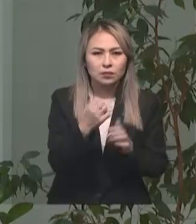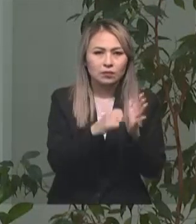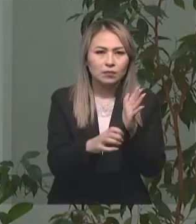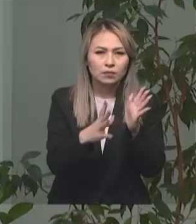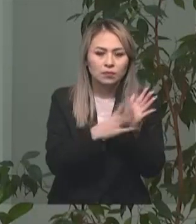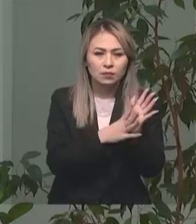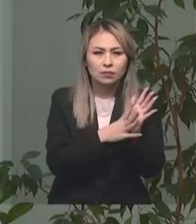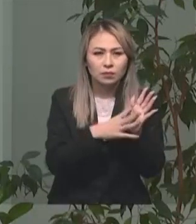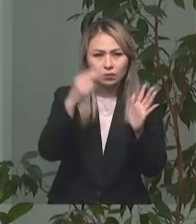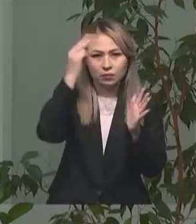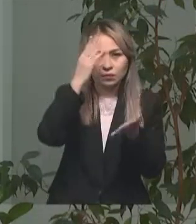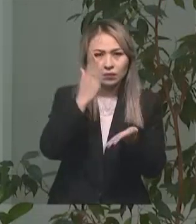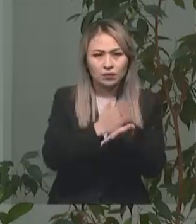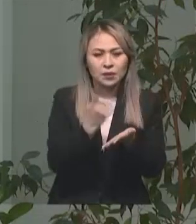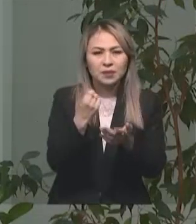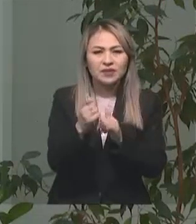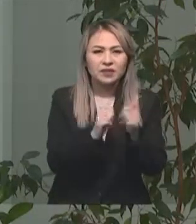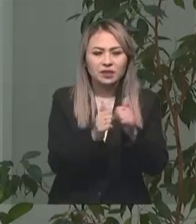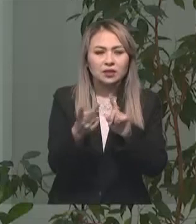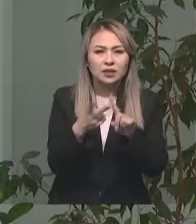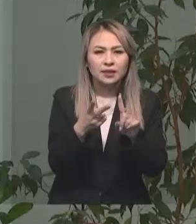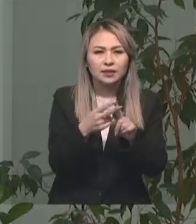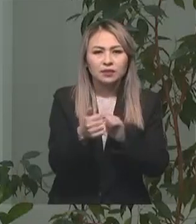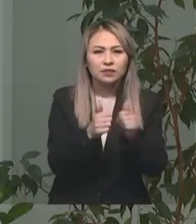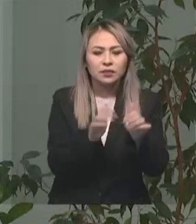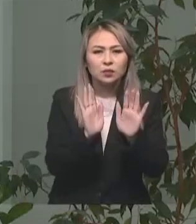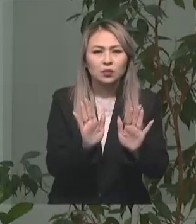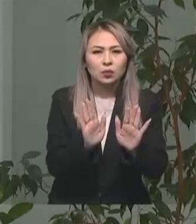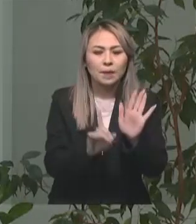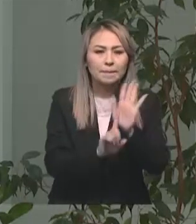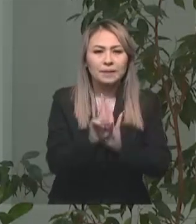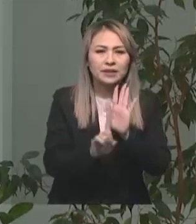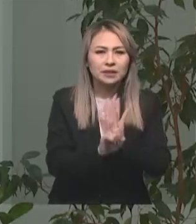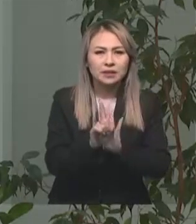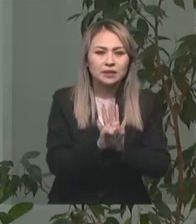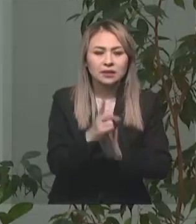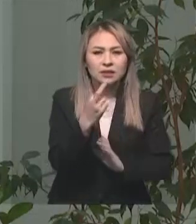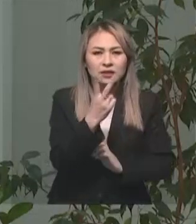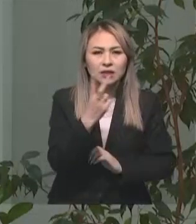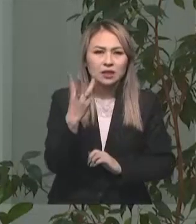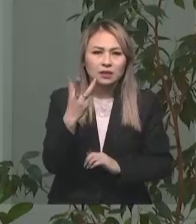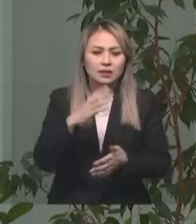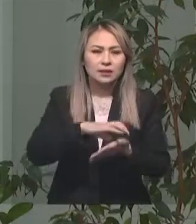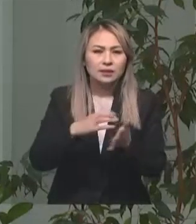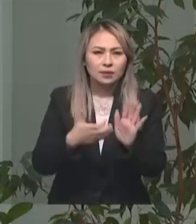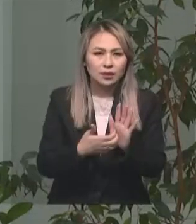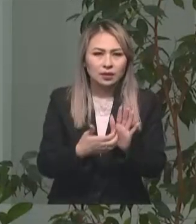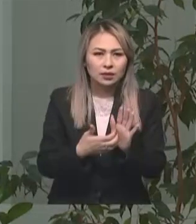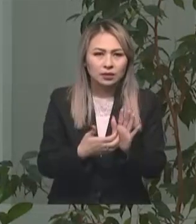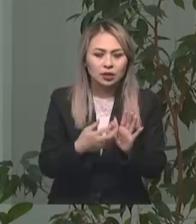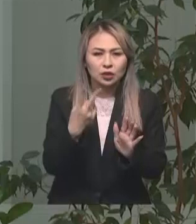1469 бала оқиды. 1-ші ауысымда, 2-ші ауысымда тек қана бастауыштың 2-ші, 3-ші сыныптары